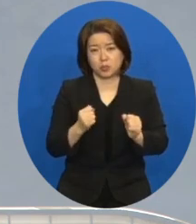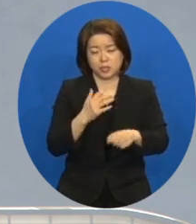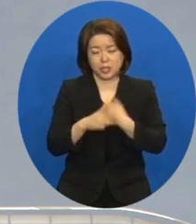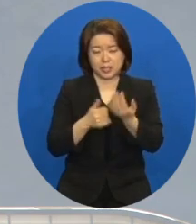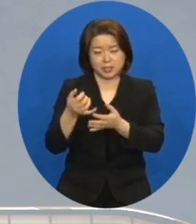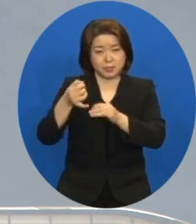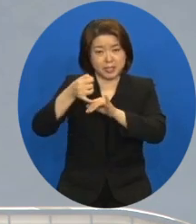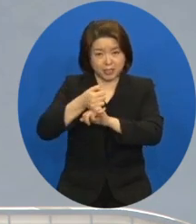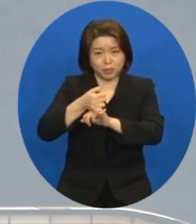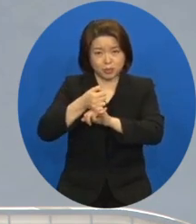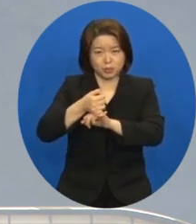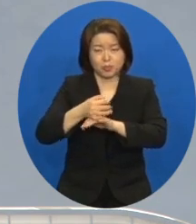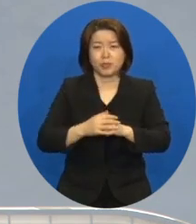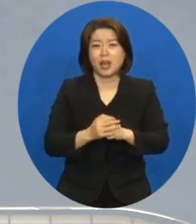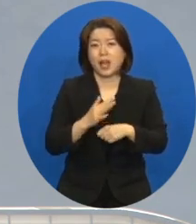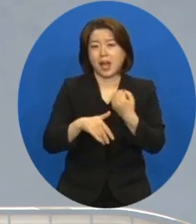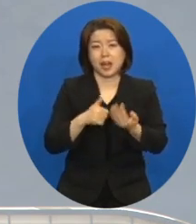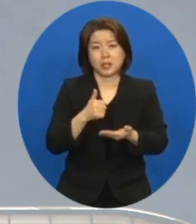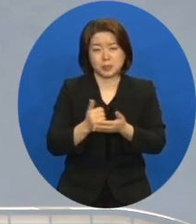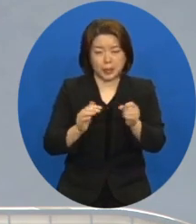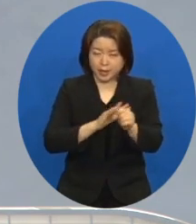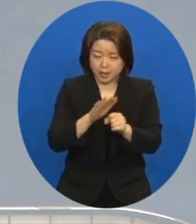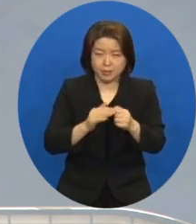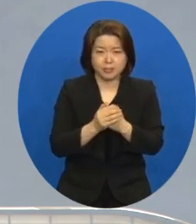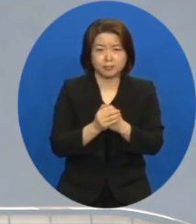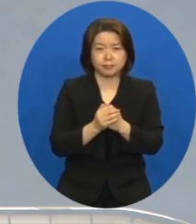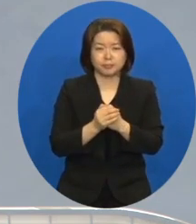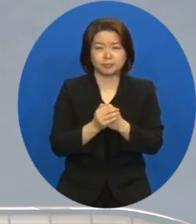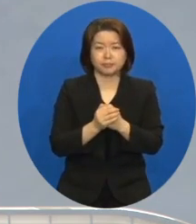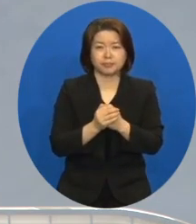하나님의 약속, 또는 하나님의 사랑,